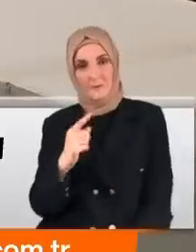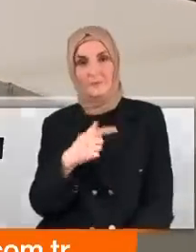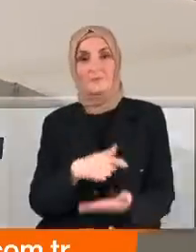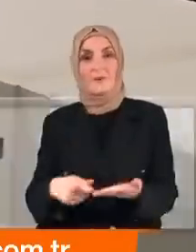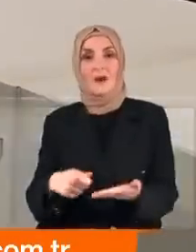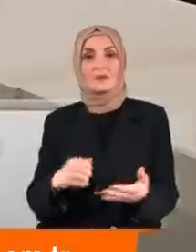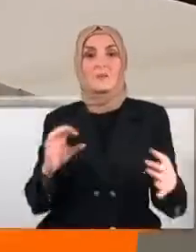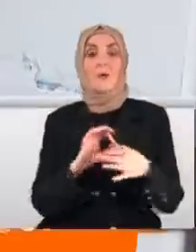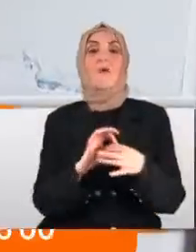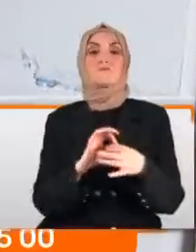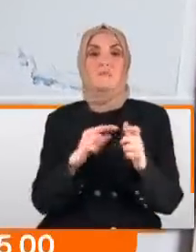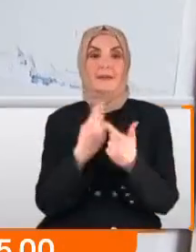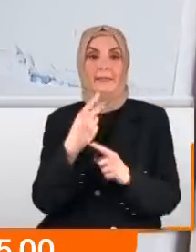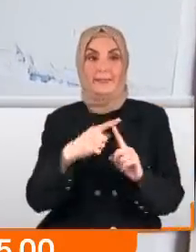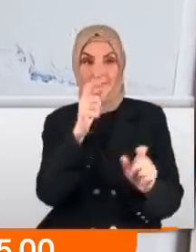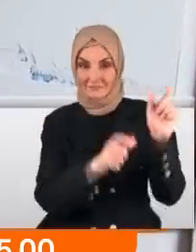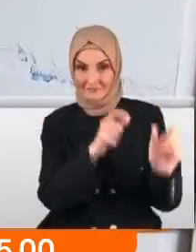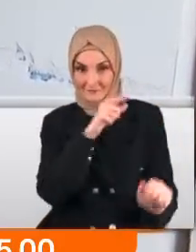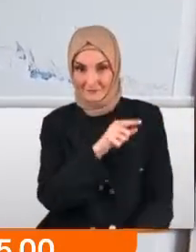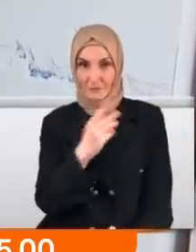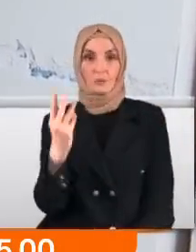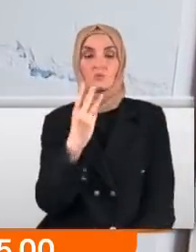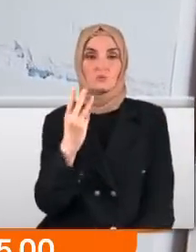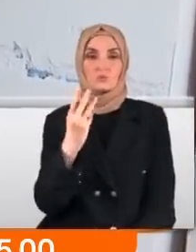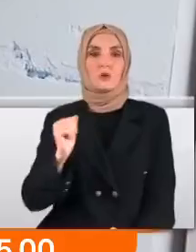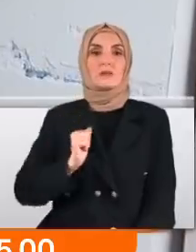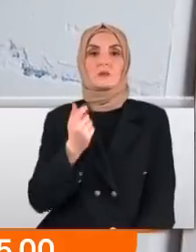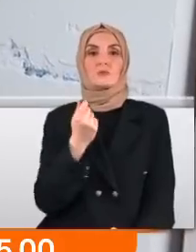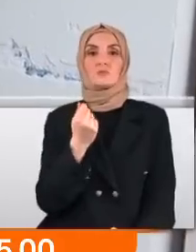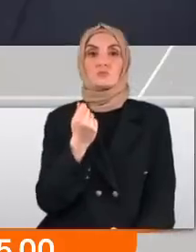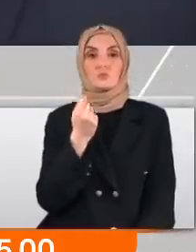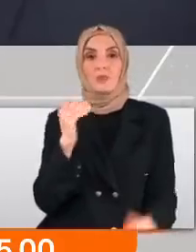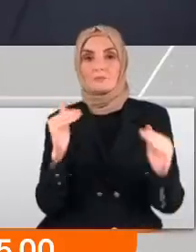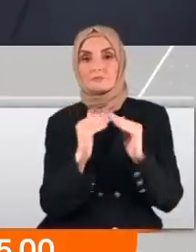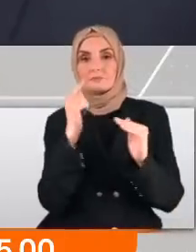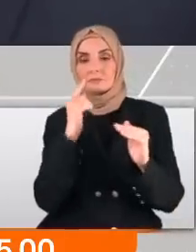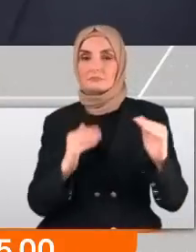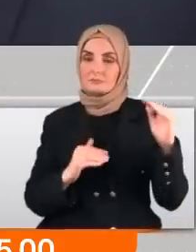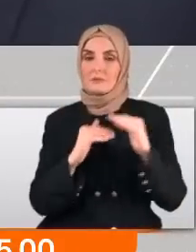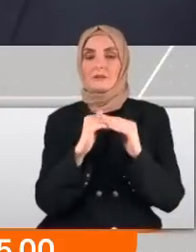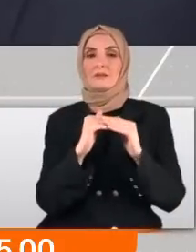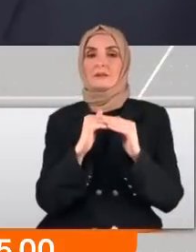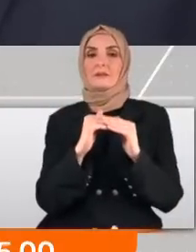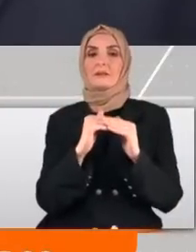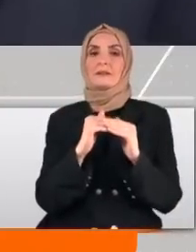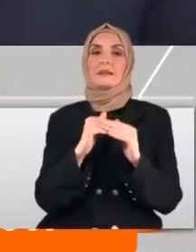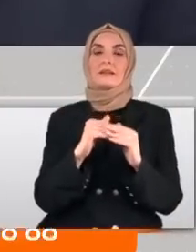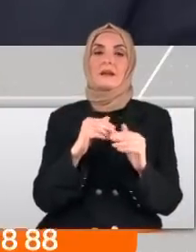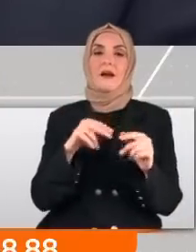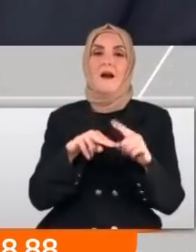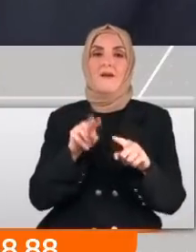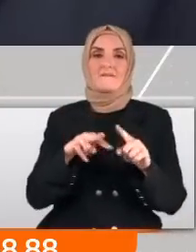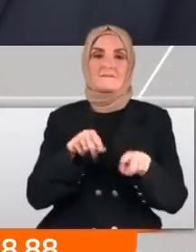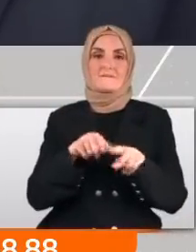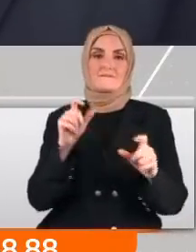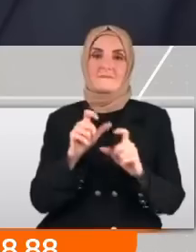bağlanmayan EYT'lilere 3 asgari ücret tutarına kadar avans yolu da açıldı. EYT yasası 3 Mart'ta çıktığı için 90 gün